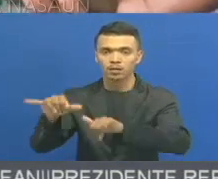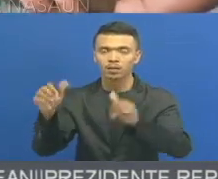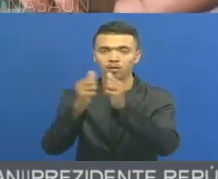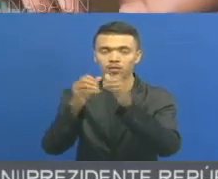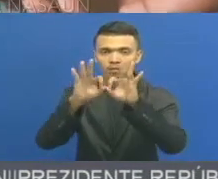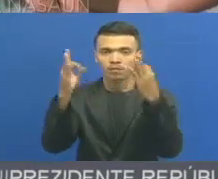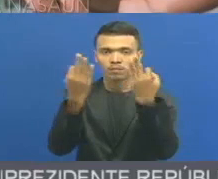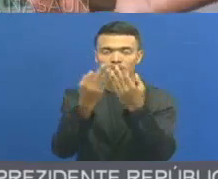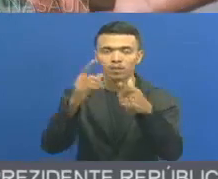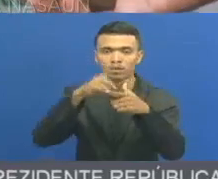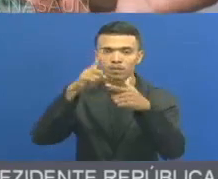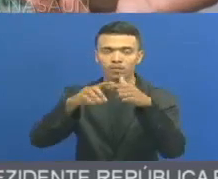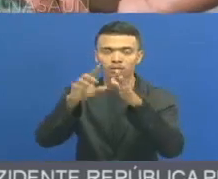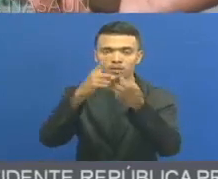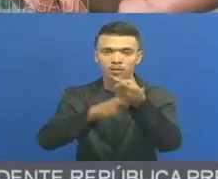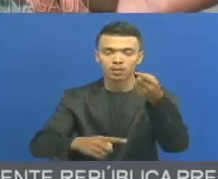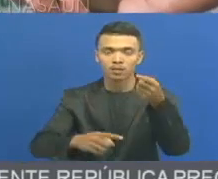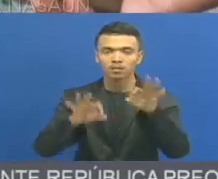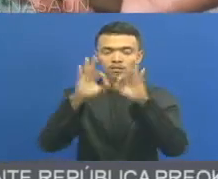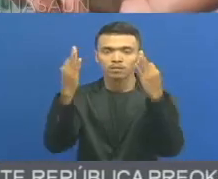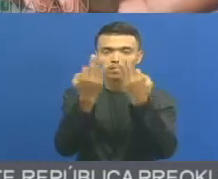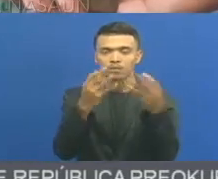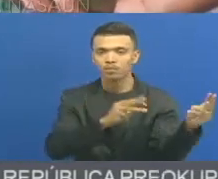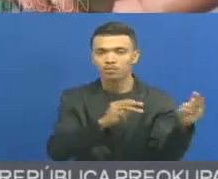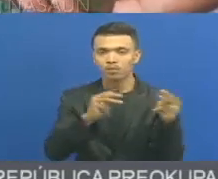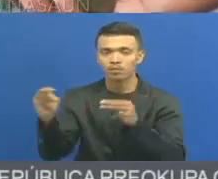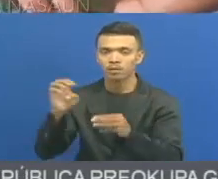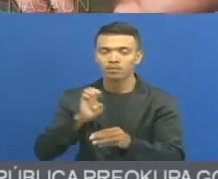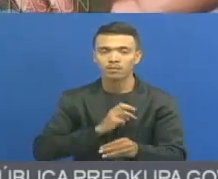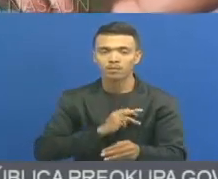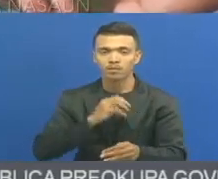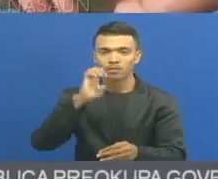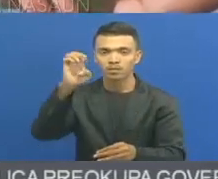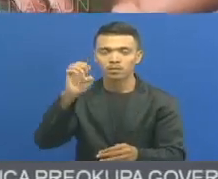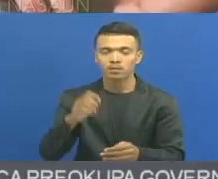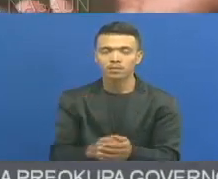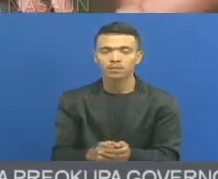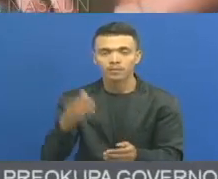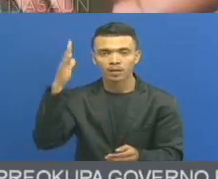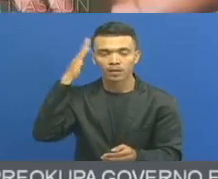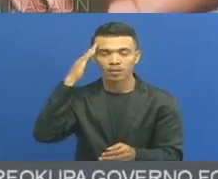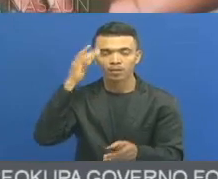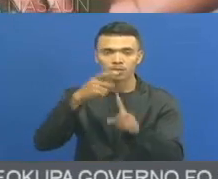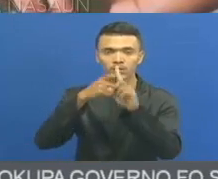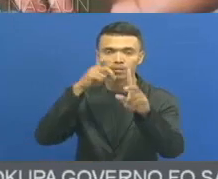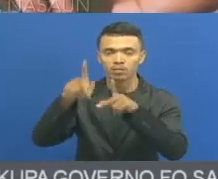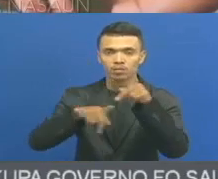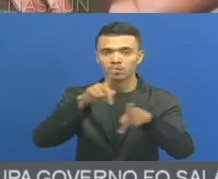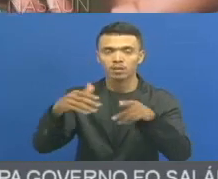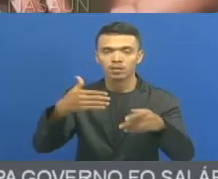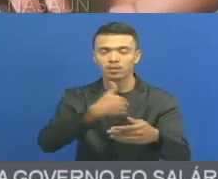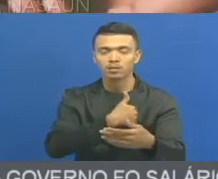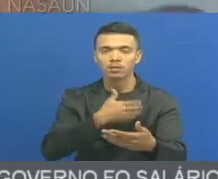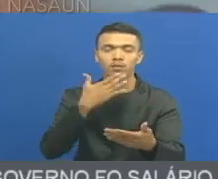dan iha kanek famia dunia kita paling bama obisi. Antang ne itu nih konsensus komunidad ini sidak maksimum buat